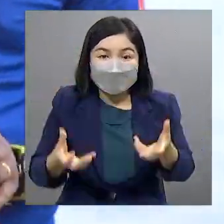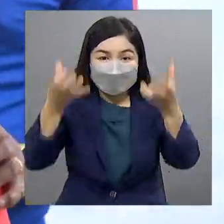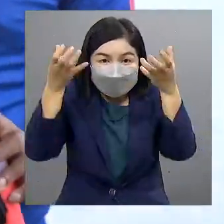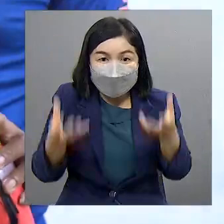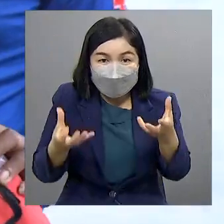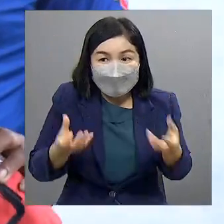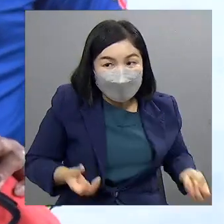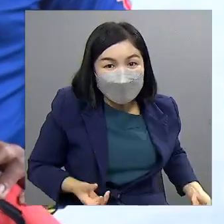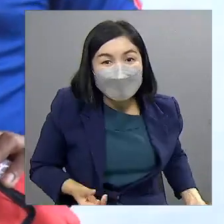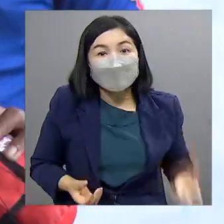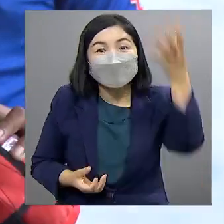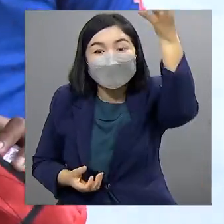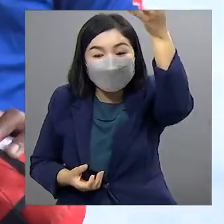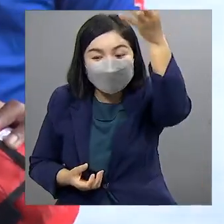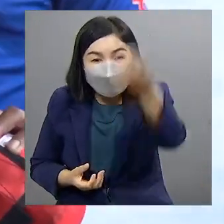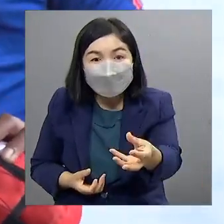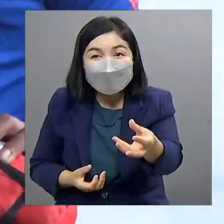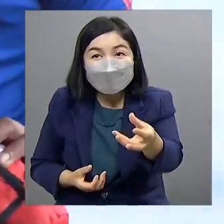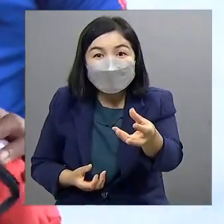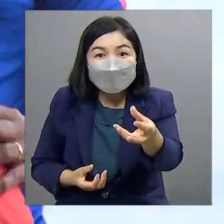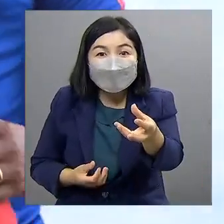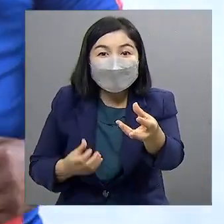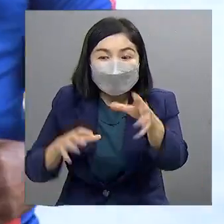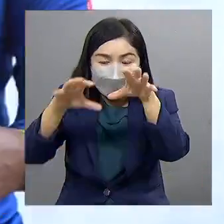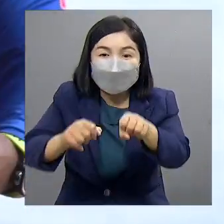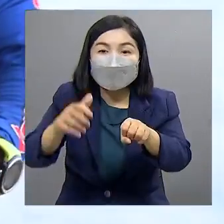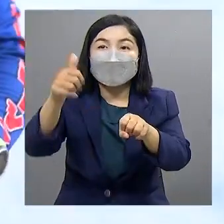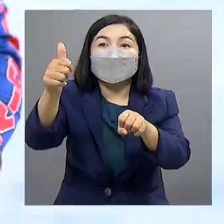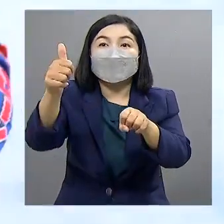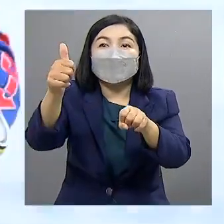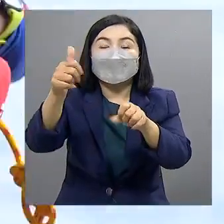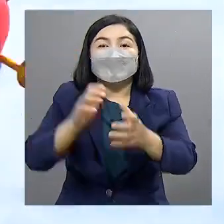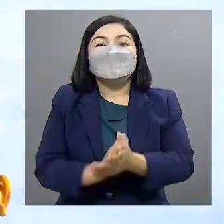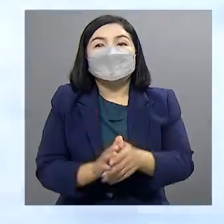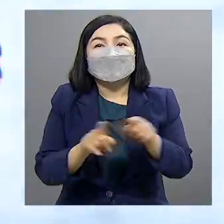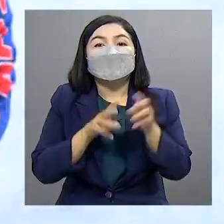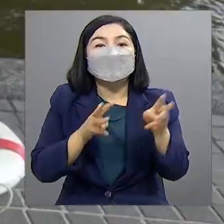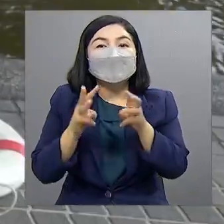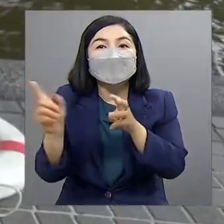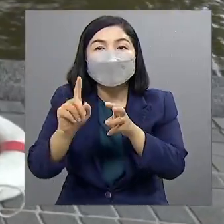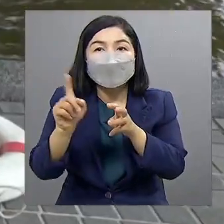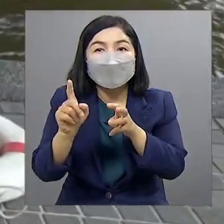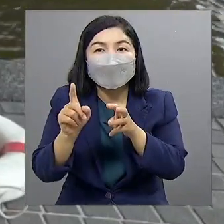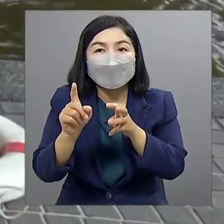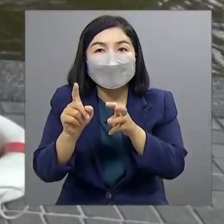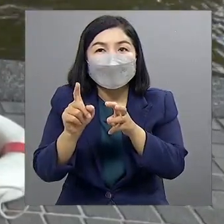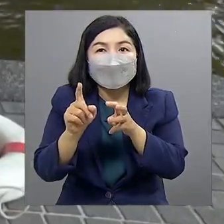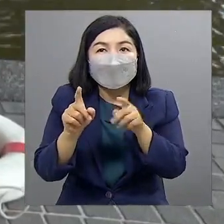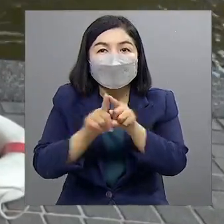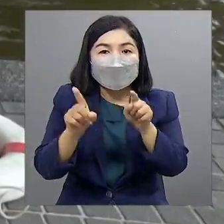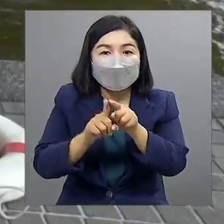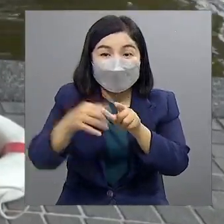เขาเรียกว่าโทแบ็กหรือว่าถุงเชือกโยนน ะ ครับวิธีการโยนเราก็โยนให้เขาทั้งถุงอย่างนี้